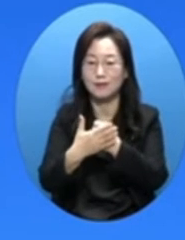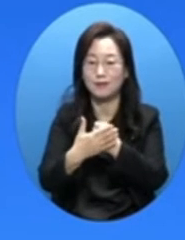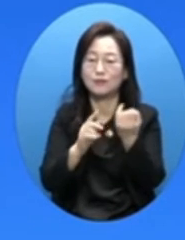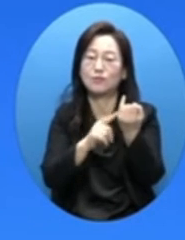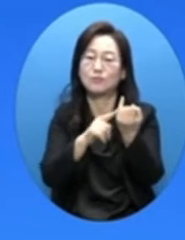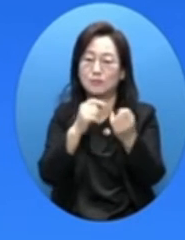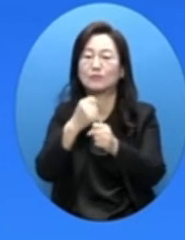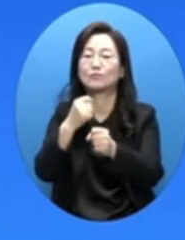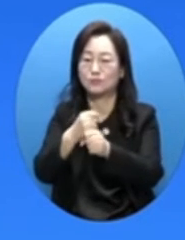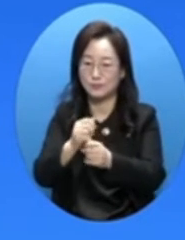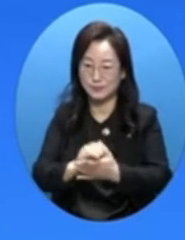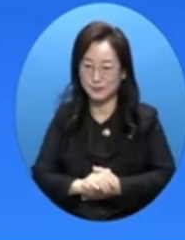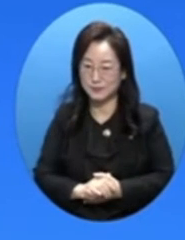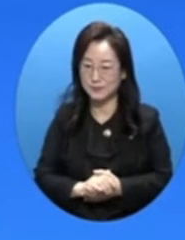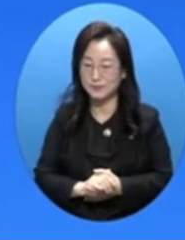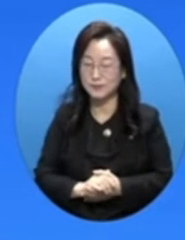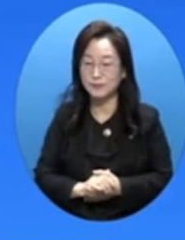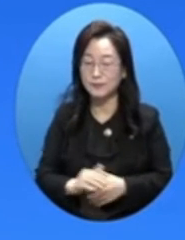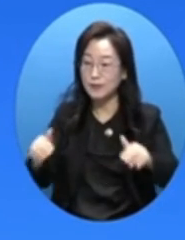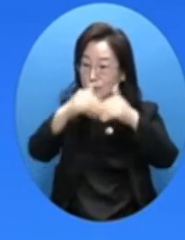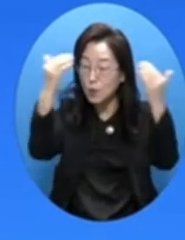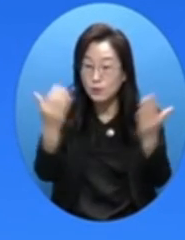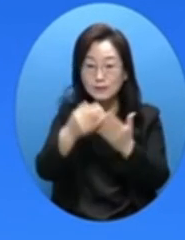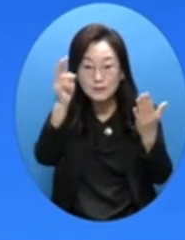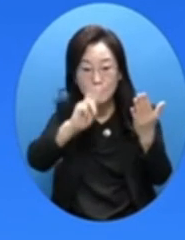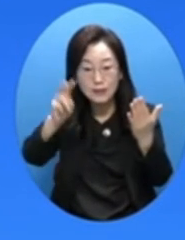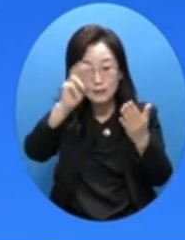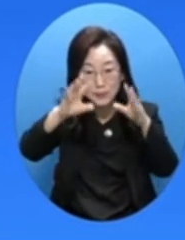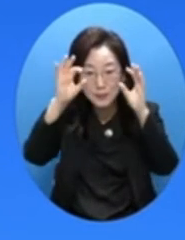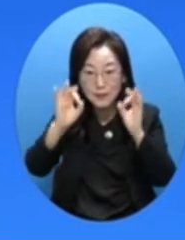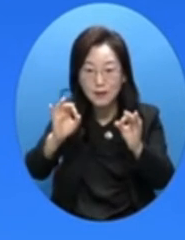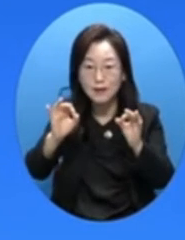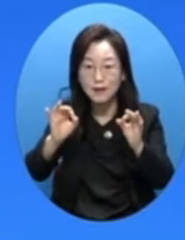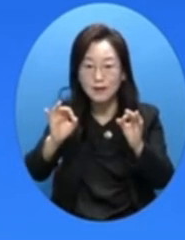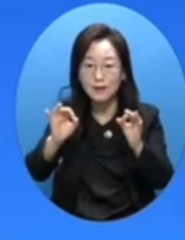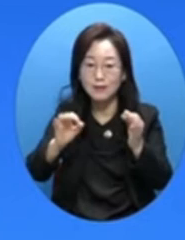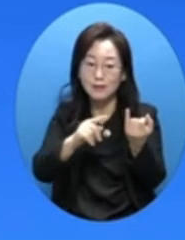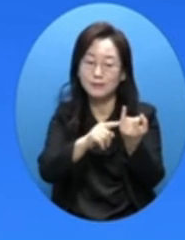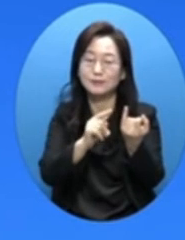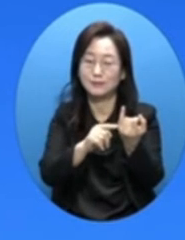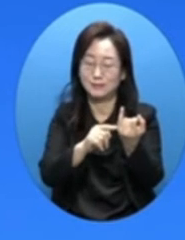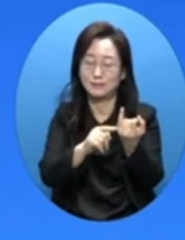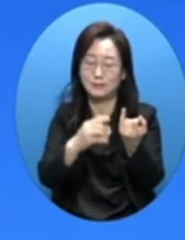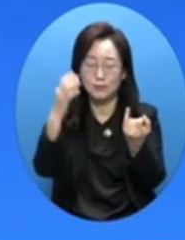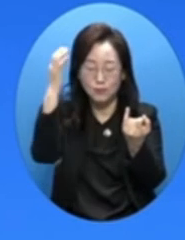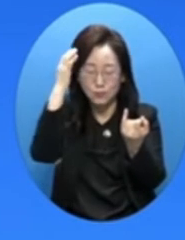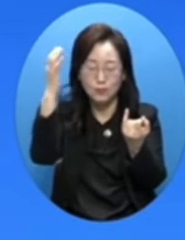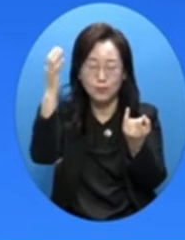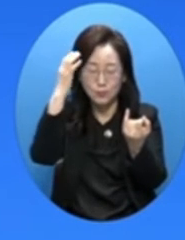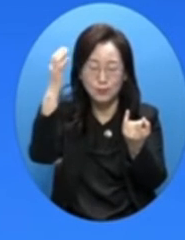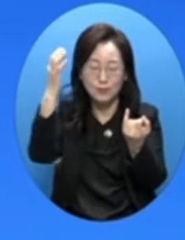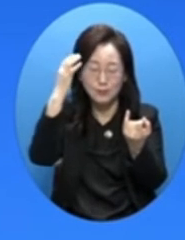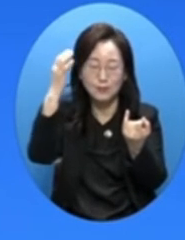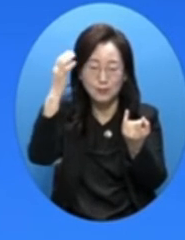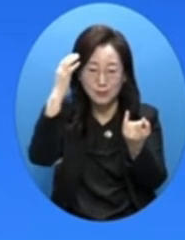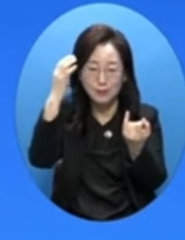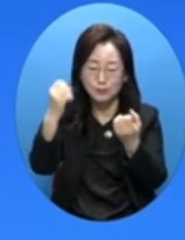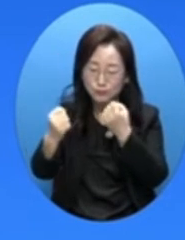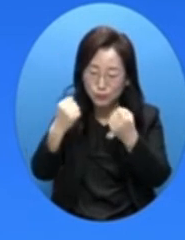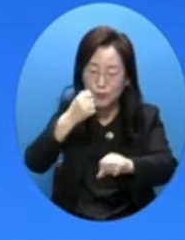지셨는데, 이 모든 찬송이 그 선생님의 고난 가운데 나온 감사